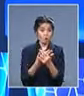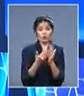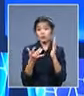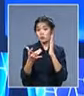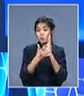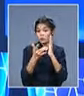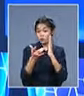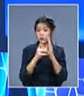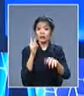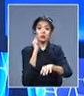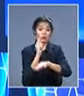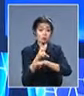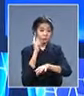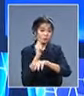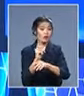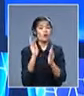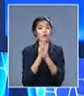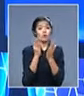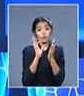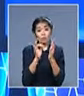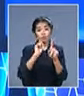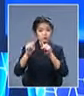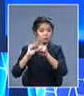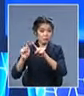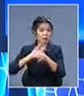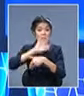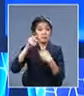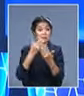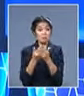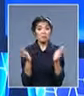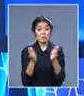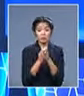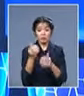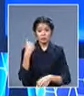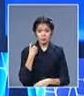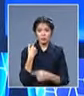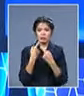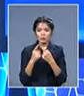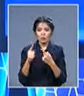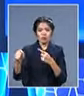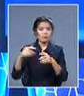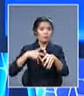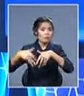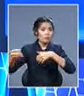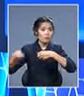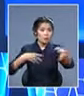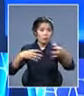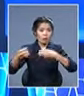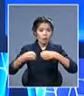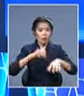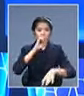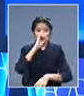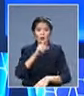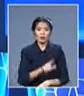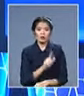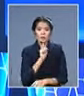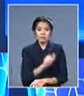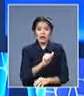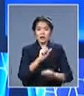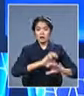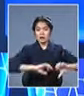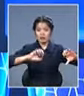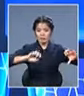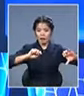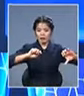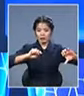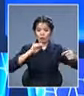ชียลเน็ตเวิร์กต่างๆด้วยนะครับแต่ปรากฏว่ากลายเป็นที่วิพากษ์วิจารณ์ครับว่ากฎหมายฉบับนี้ให้อำนาจรัฐมากเกินไปหรือเปล่าในการเข้ามาถึง